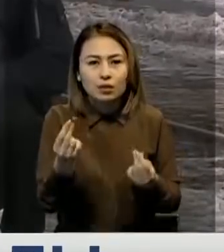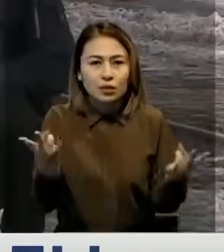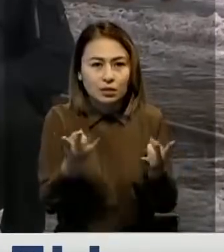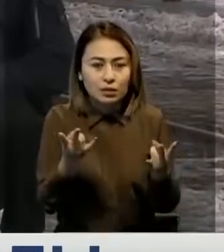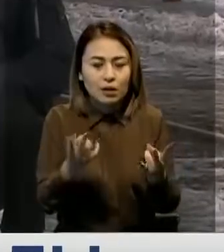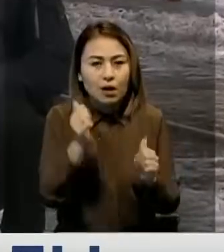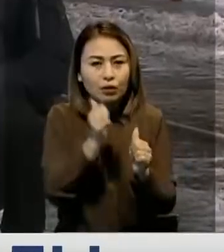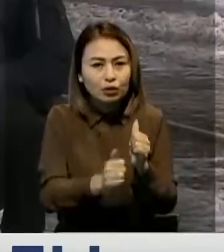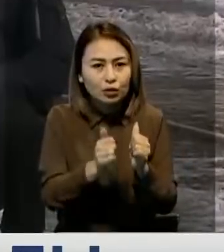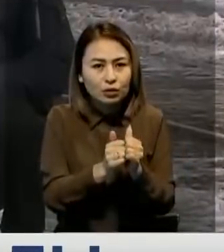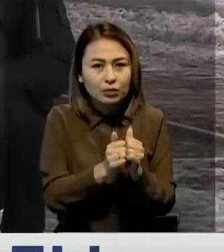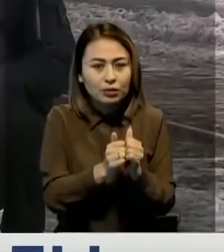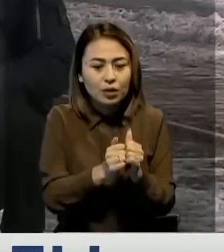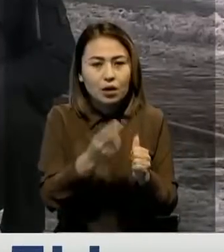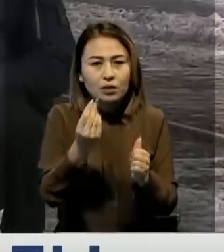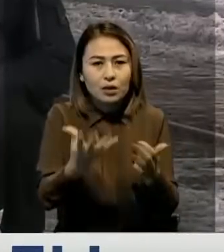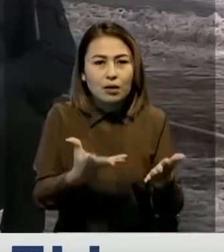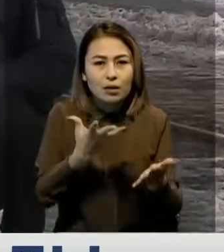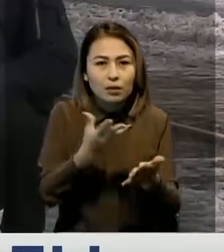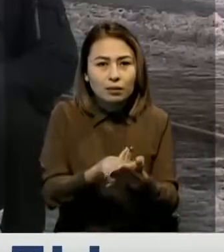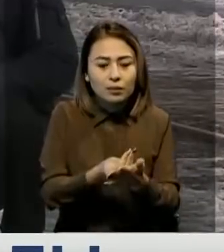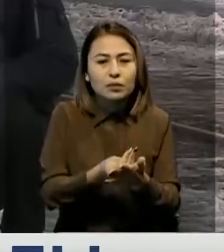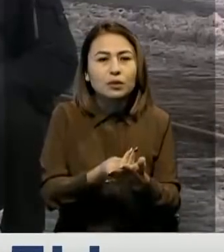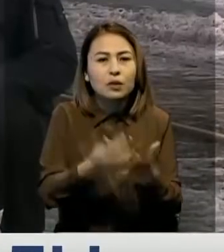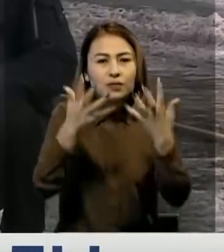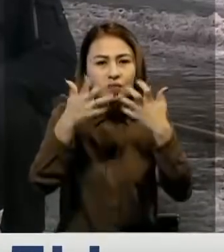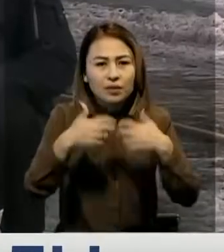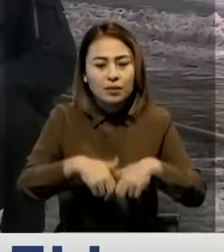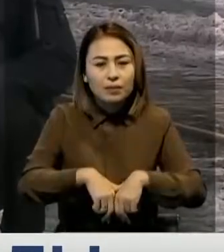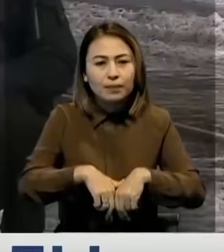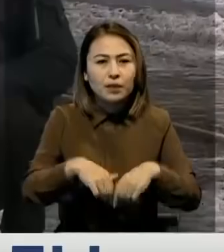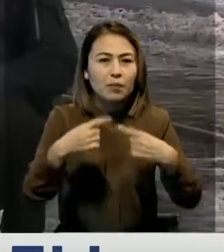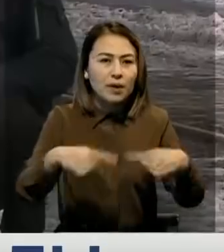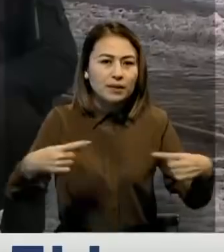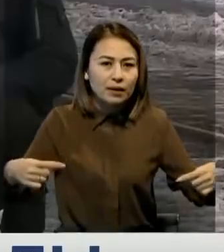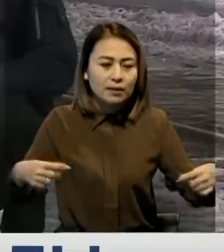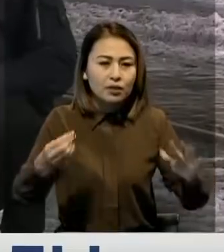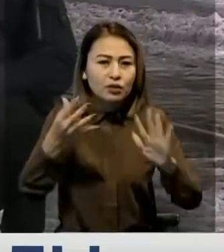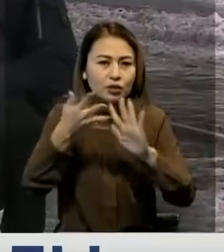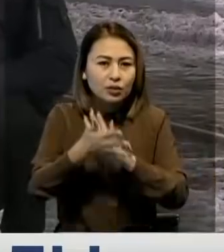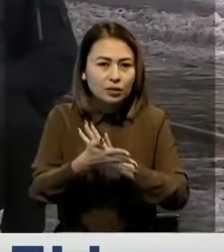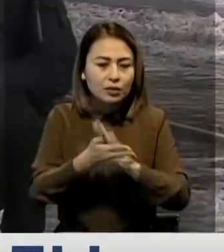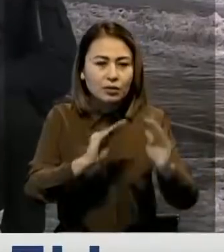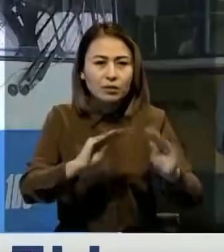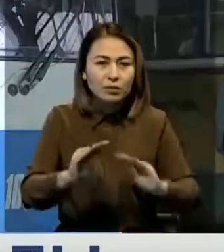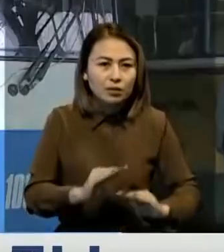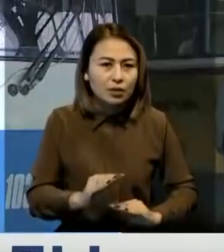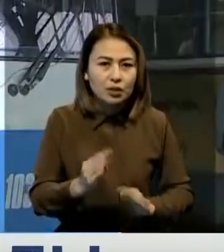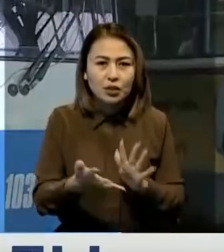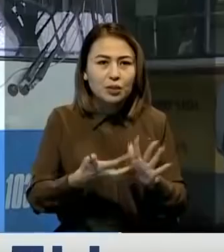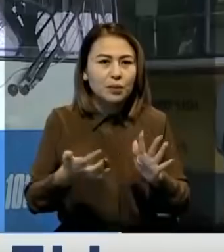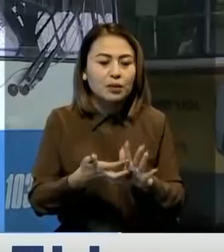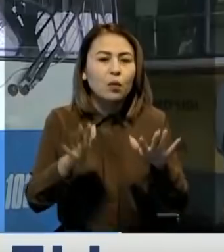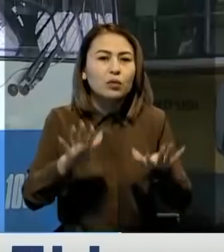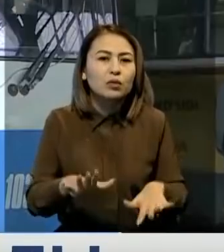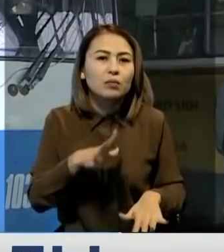Ал күнделікті жолақыдан түсетін қаржы трамвай паркінің басқа да шығындарын жабуға да жетпейді. Бұған дейін